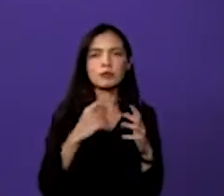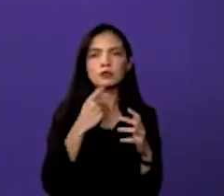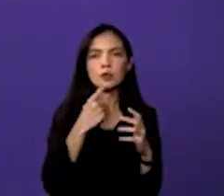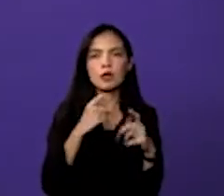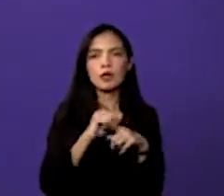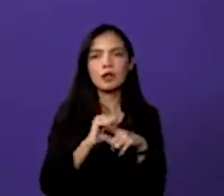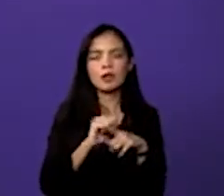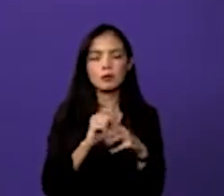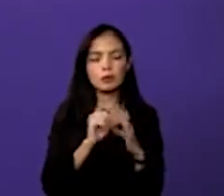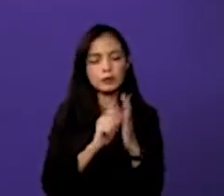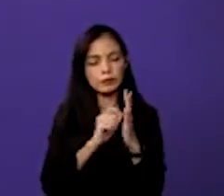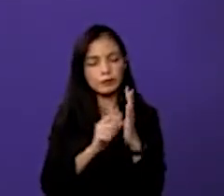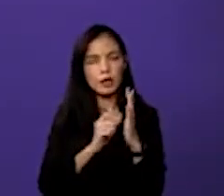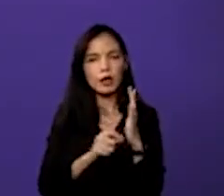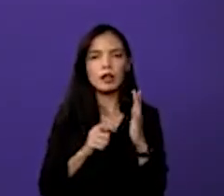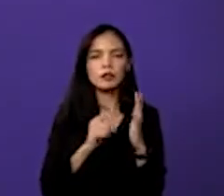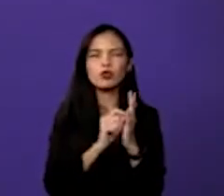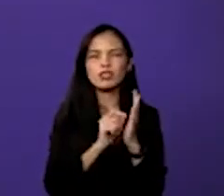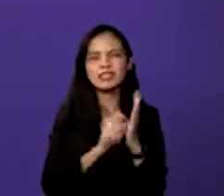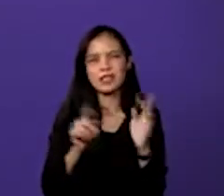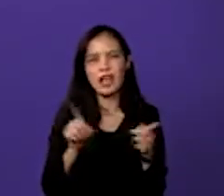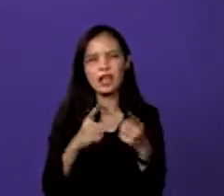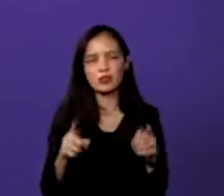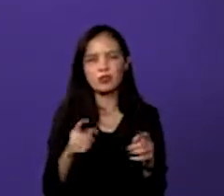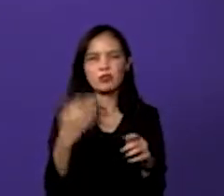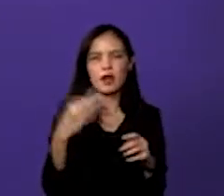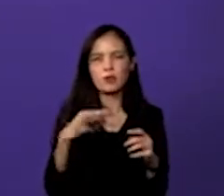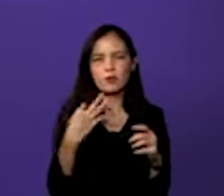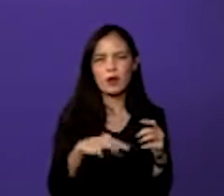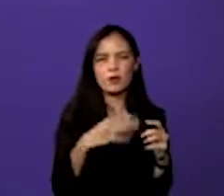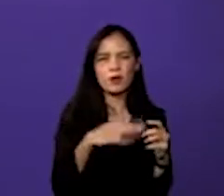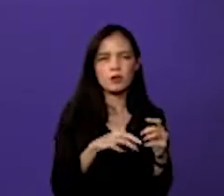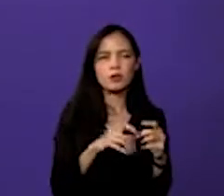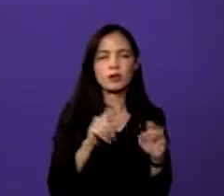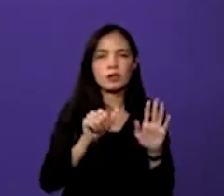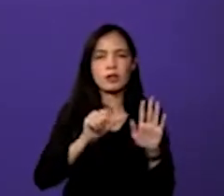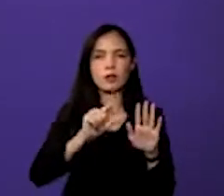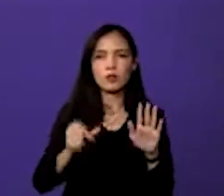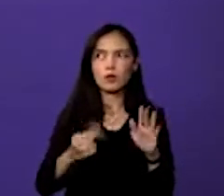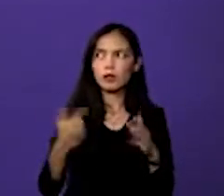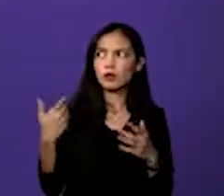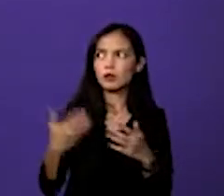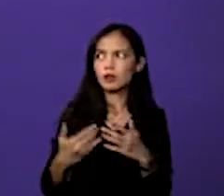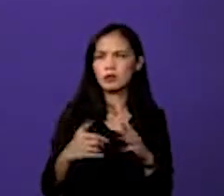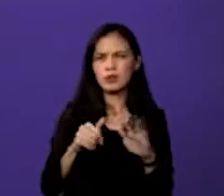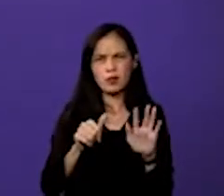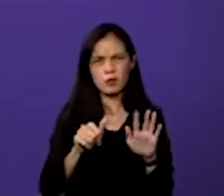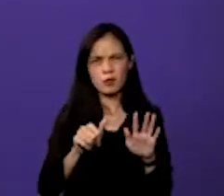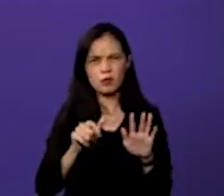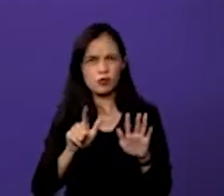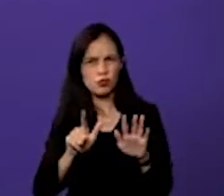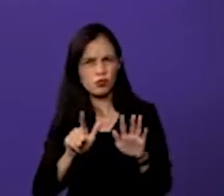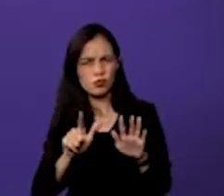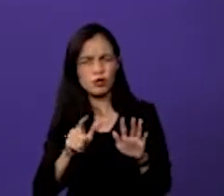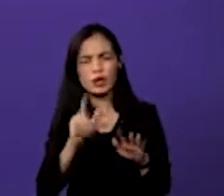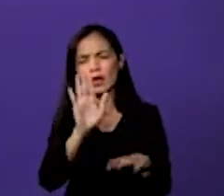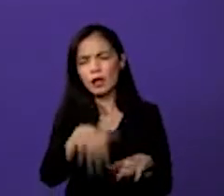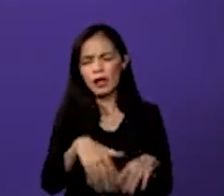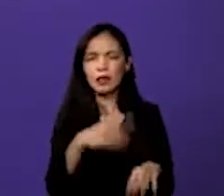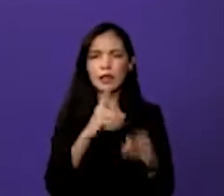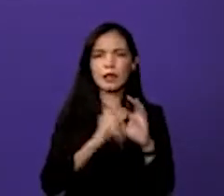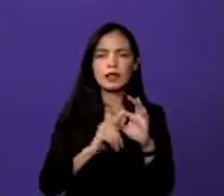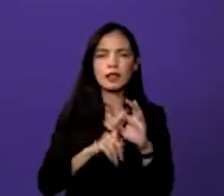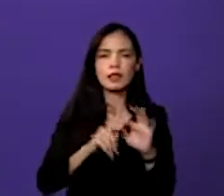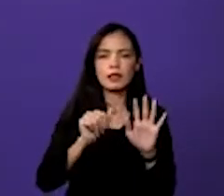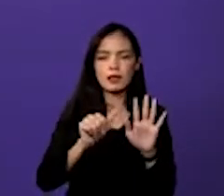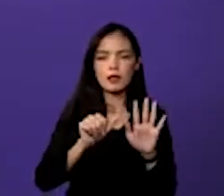single terbaru jadi ya selama 6 bulan ini 6 bulan atau 7 bulan ya selama pandemi inilah pokoknya